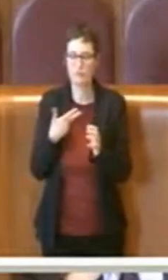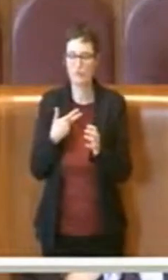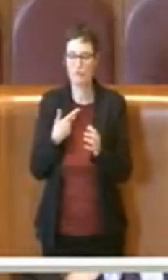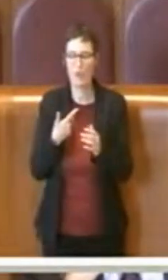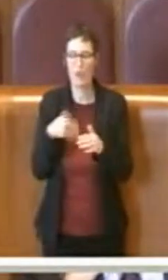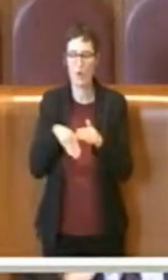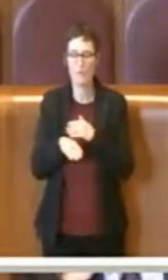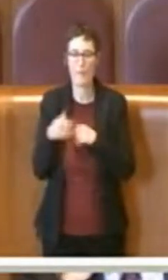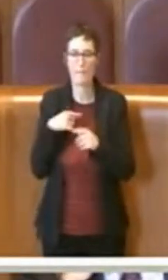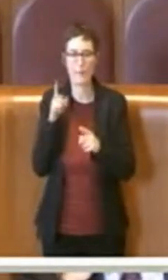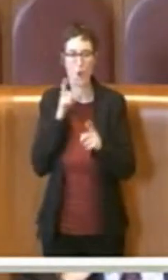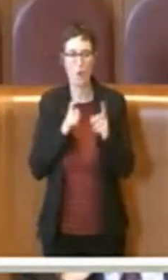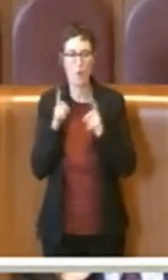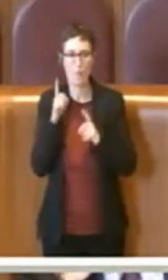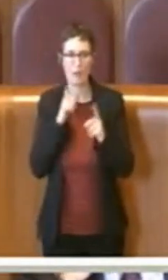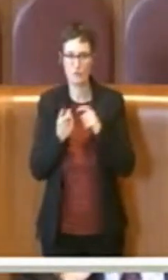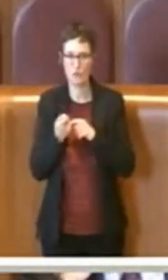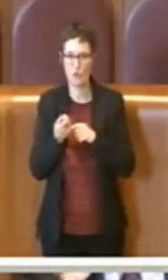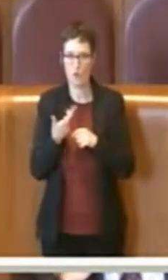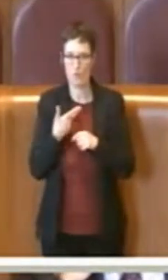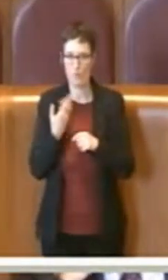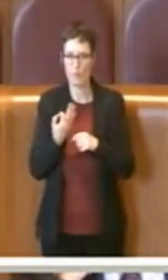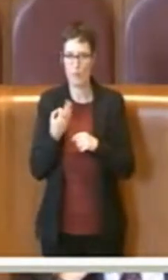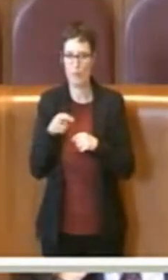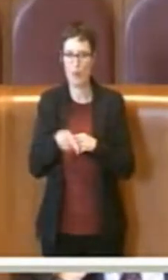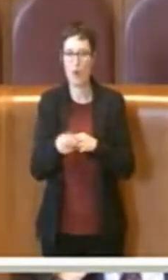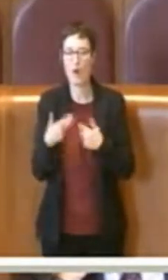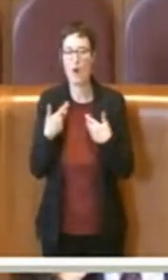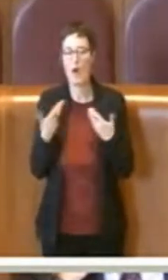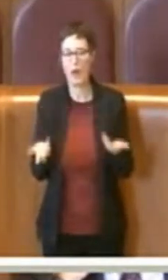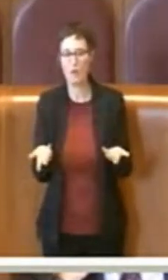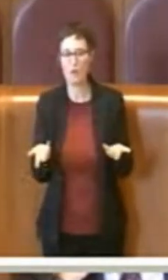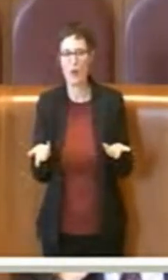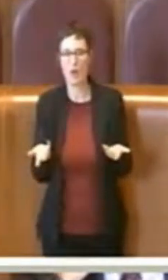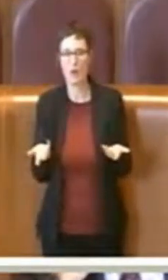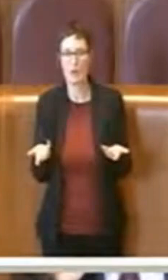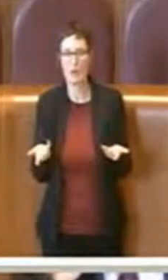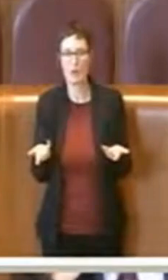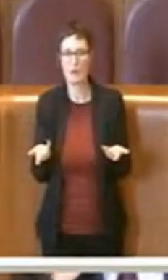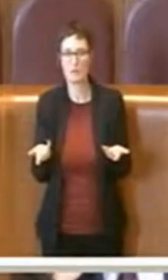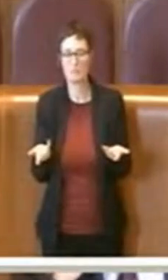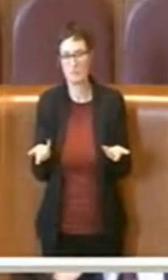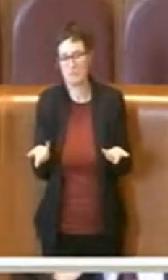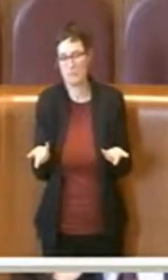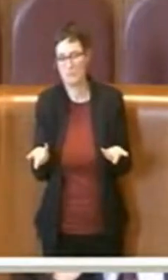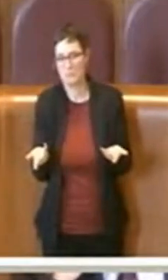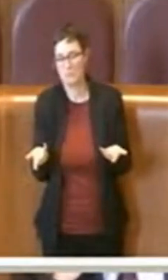preoccupazione da questo punto di vista. E quindi, sperando insomma di non togliere